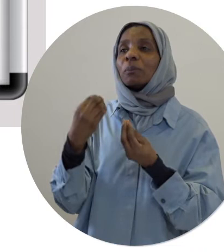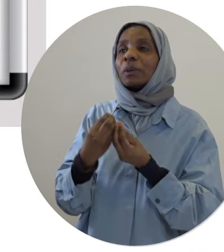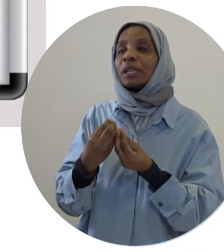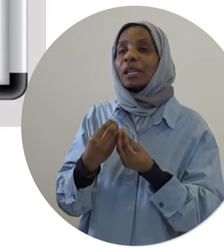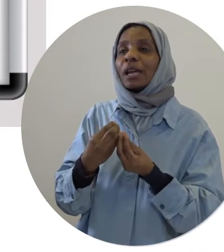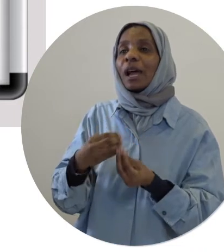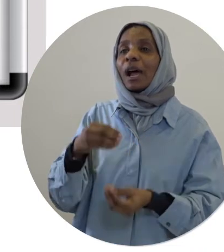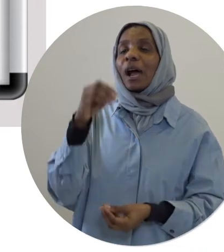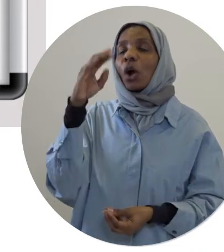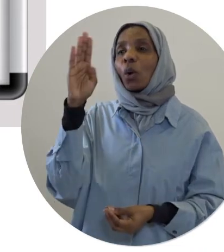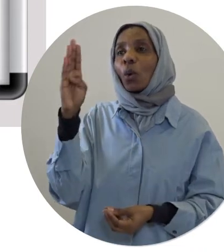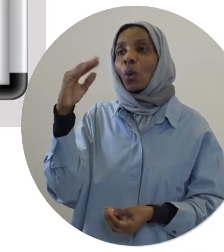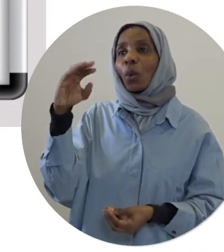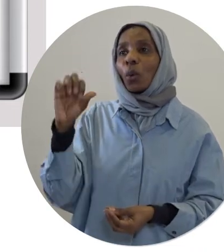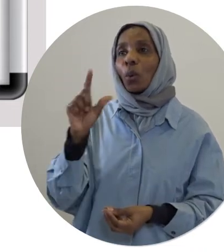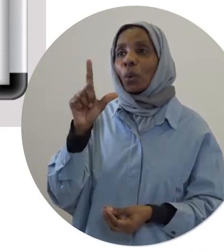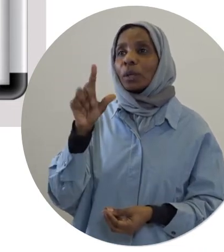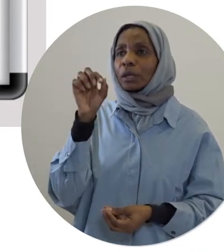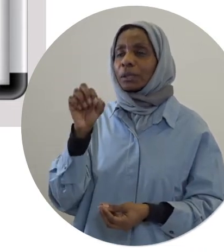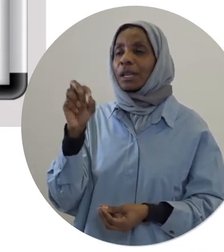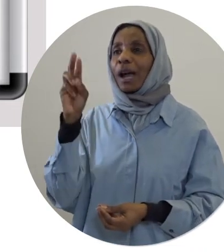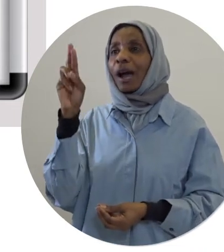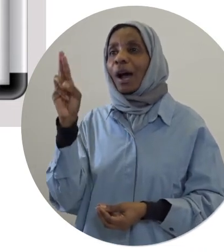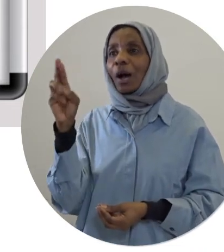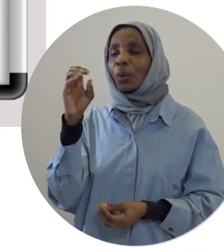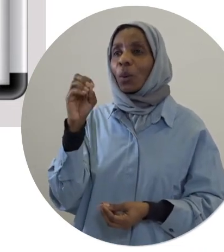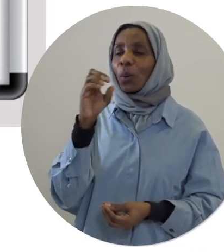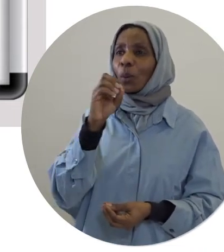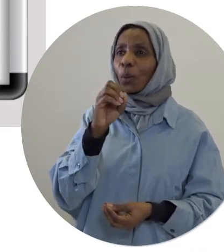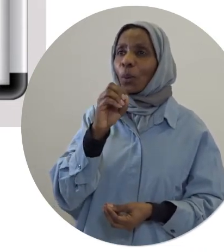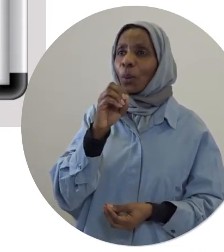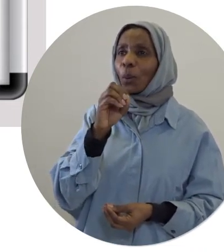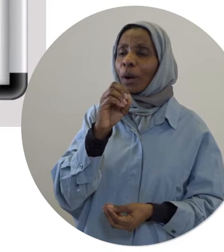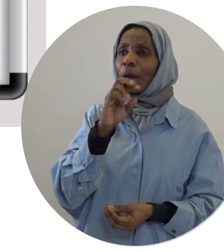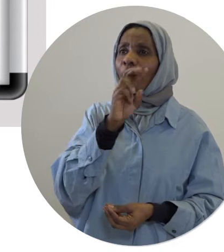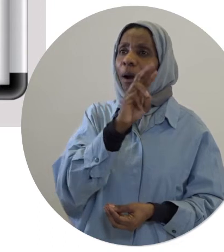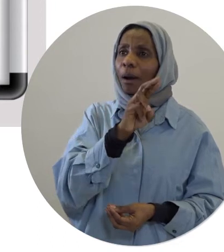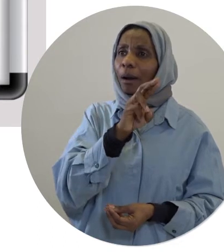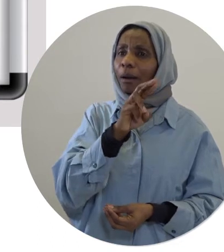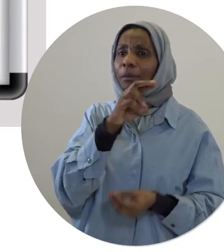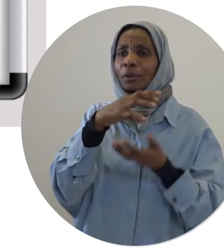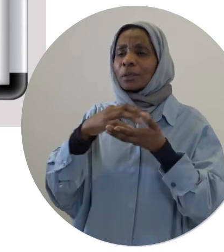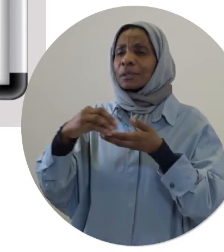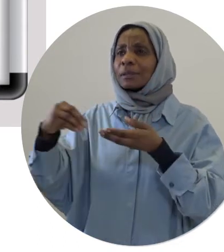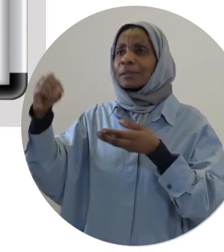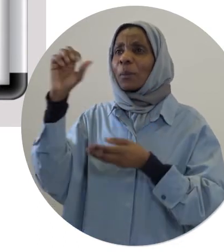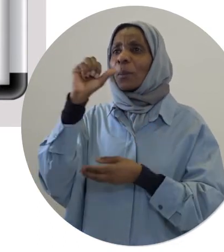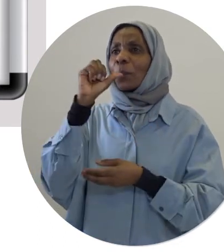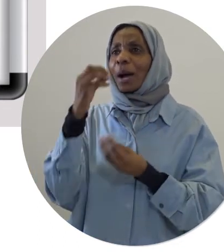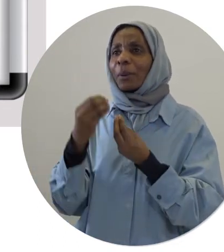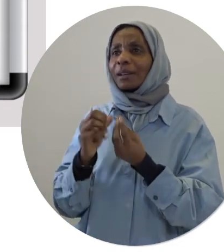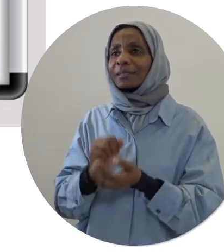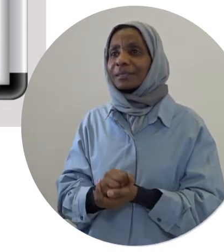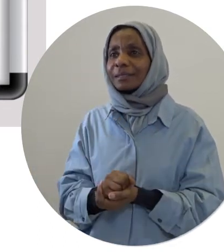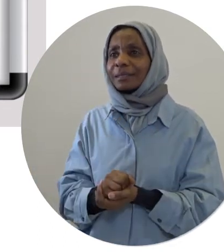الآخر من الكحول ليتكون الإيثر المتماثل والماء، طبعا عند درجة حرارة